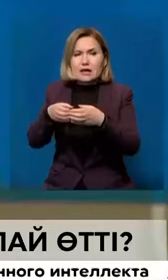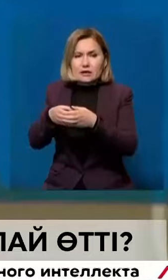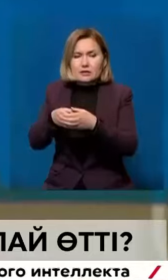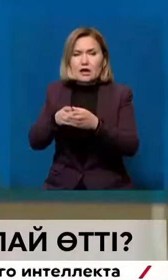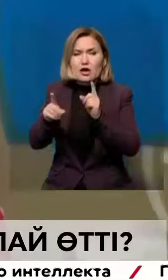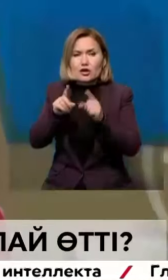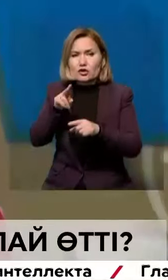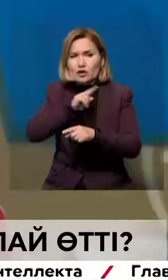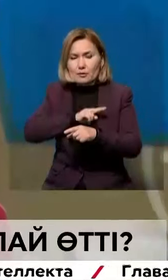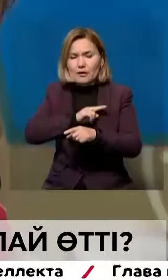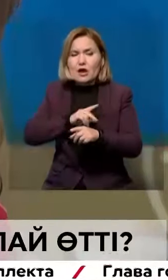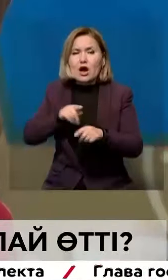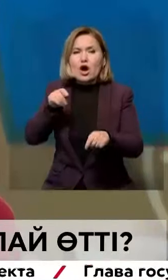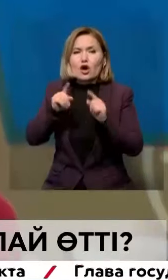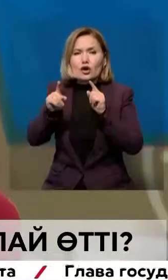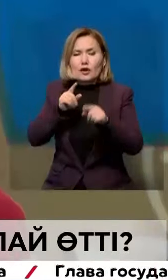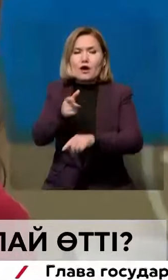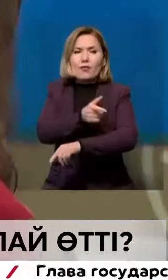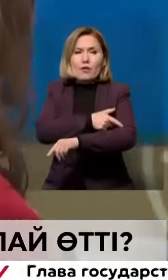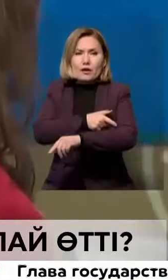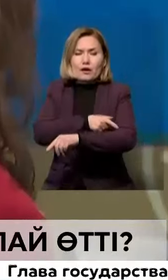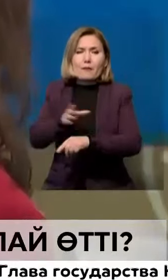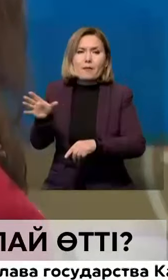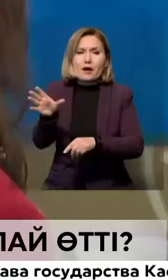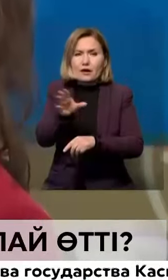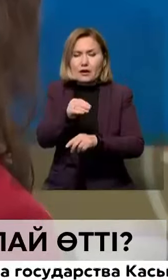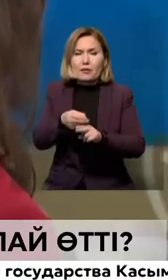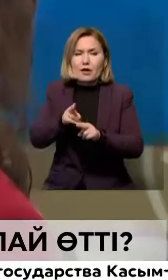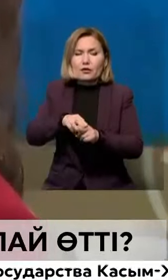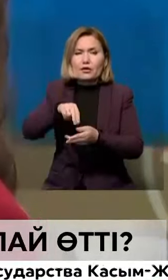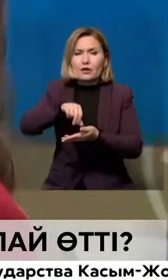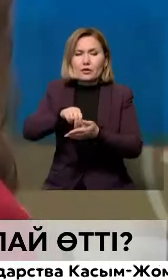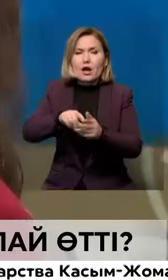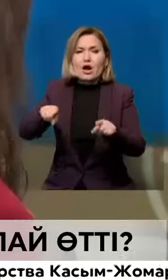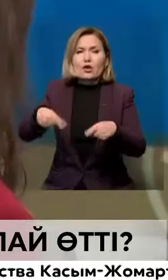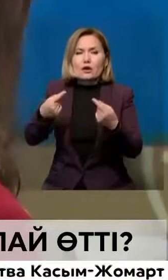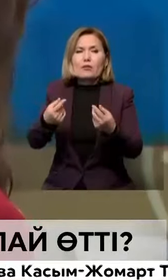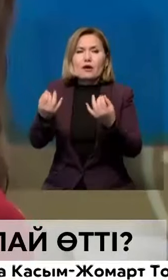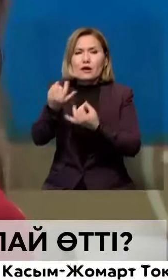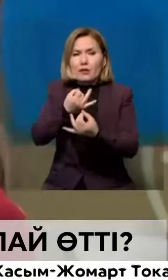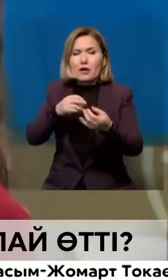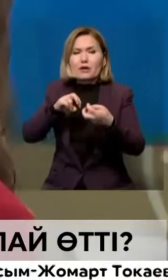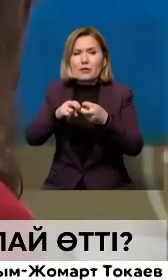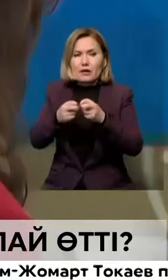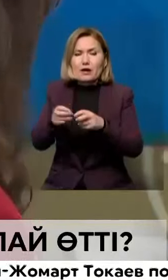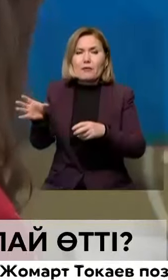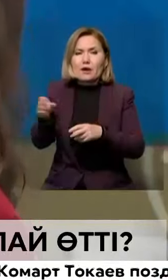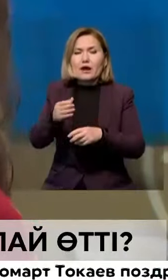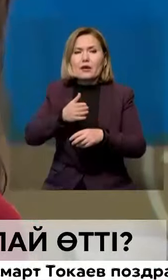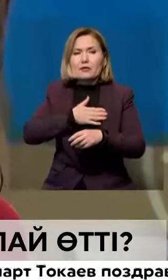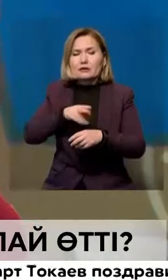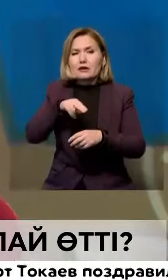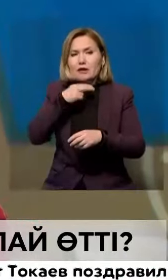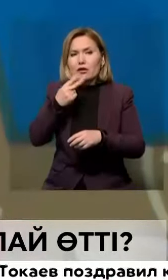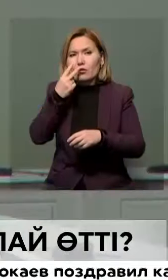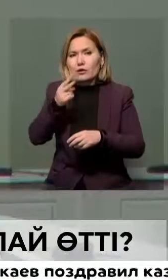я болмаса құрылтайдың мүшелерінің барлығы жаңа көтеріліп отқан мәселелердің барлығы біздің